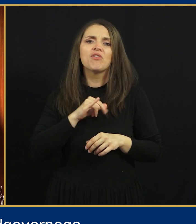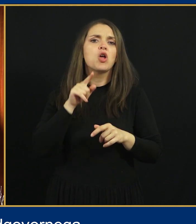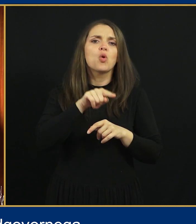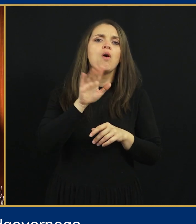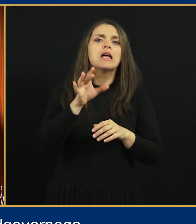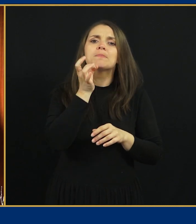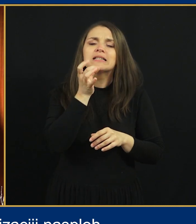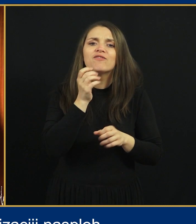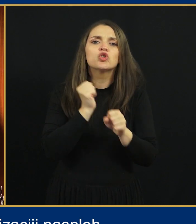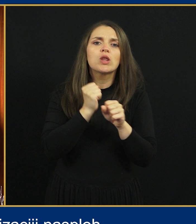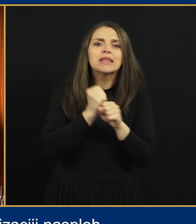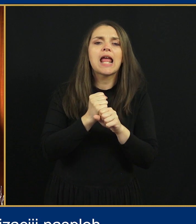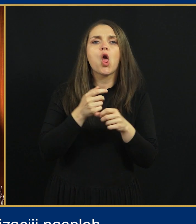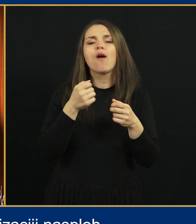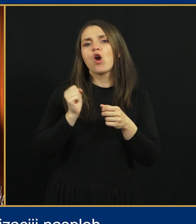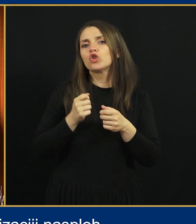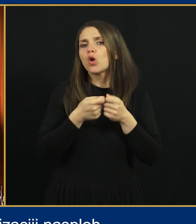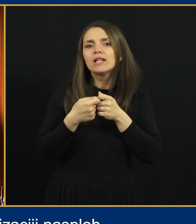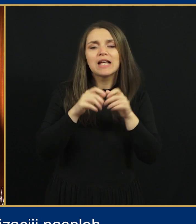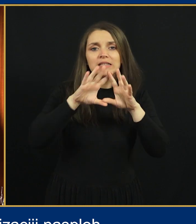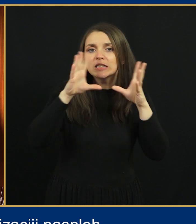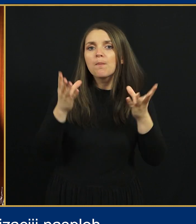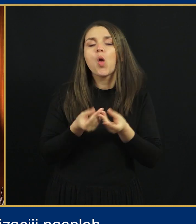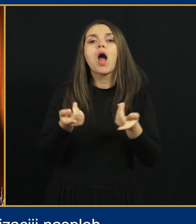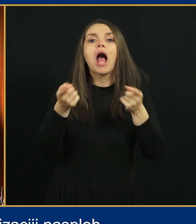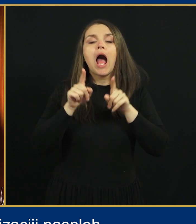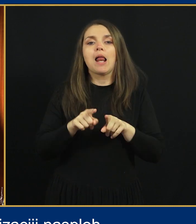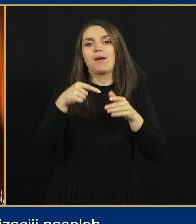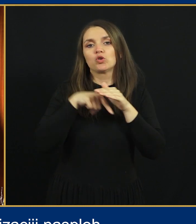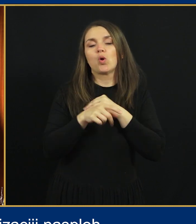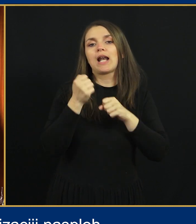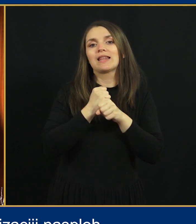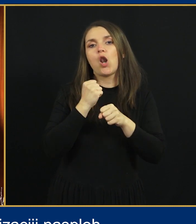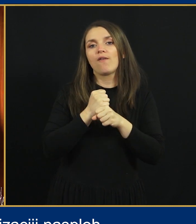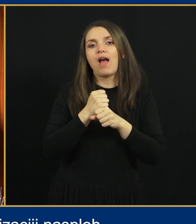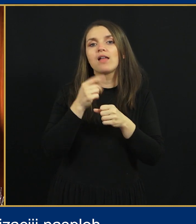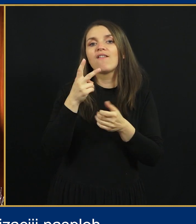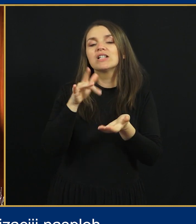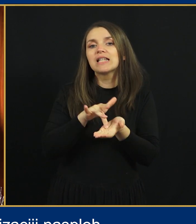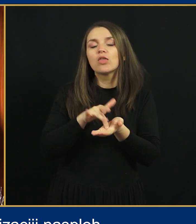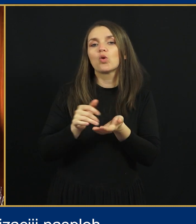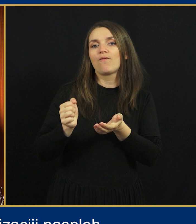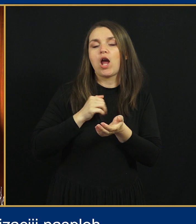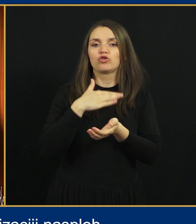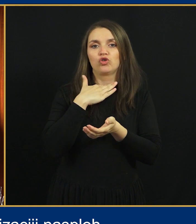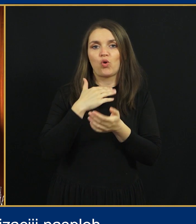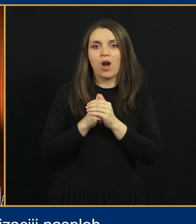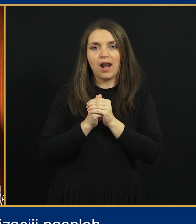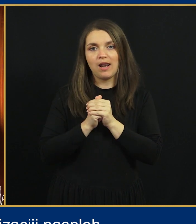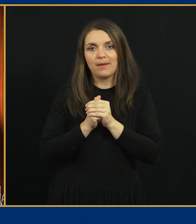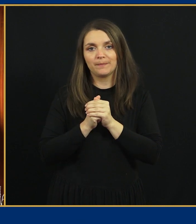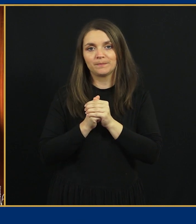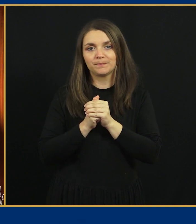naj bo to pri vašem specifičnem delu v vojaški organizaciji nasploh ali pa v okviru delovanja v Centru vojaških šol.